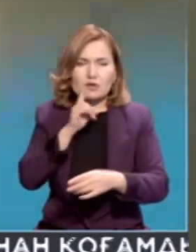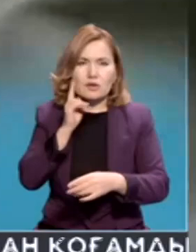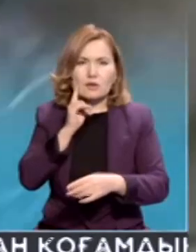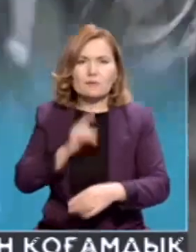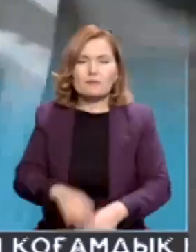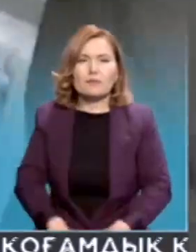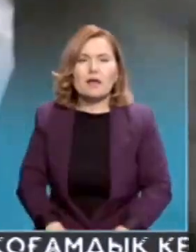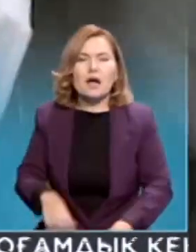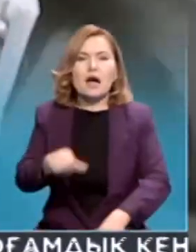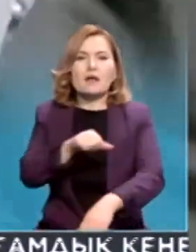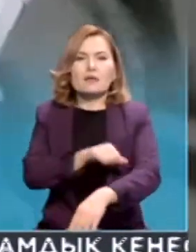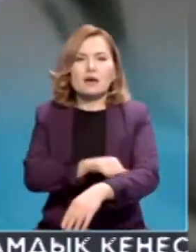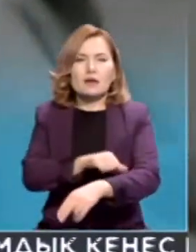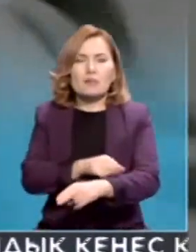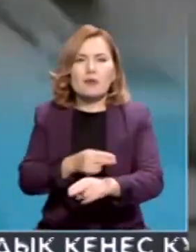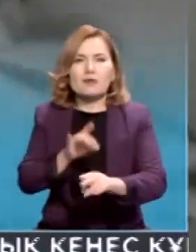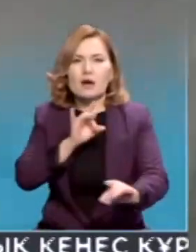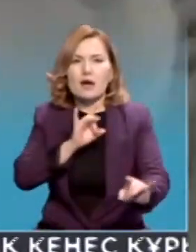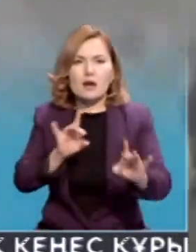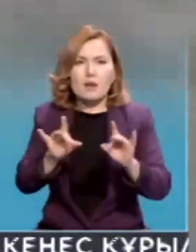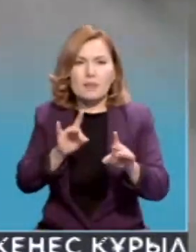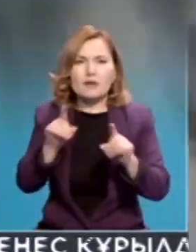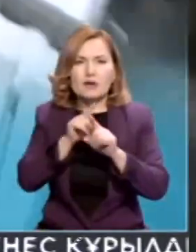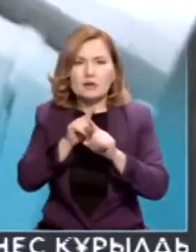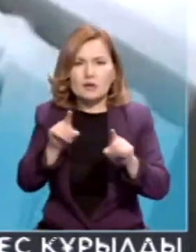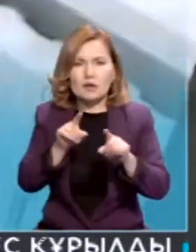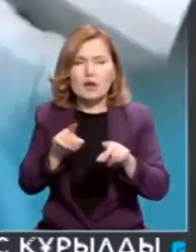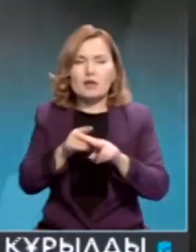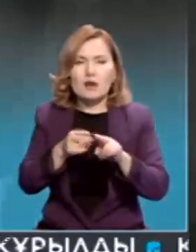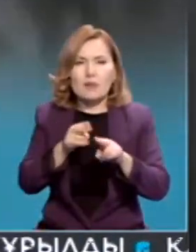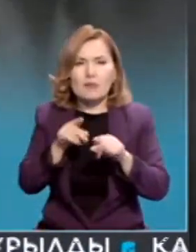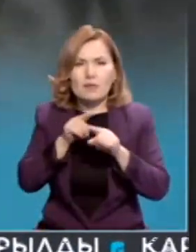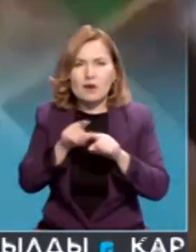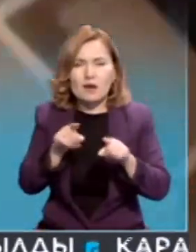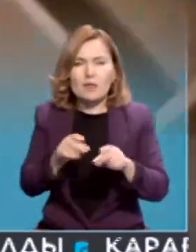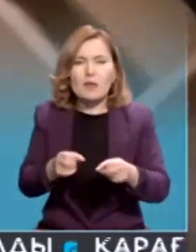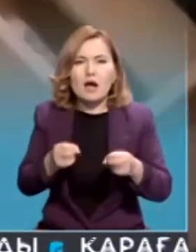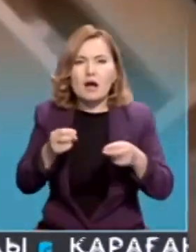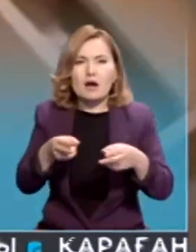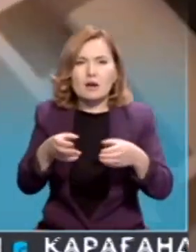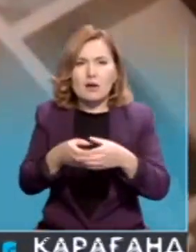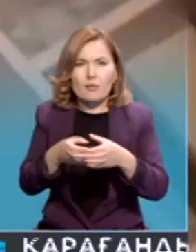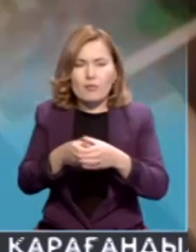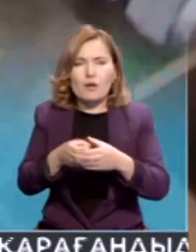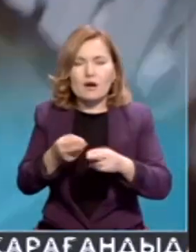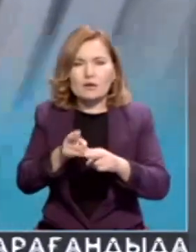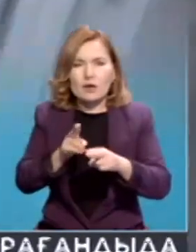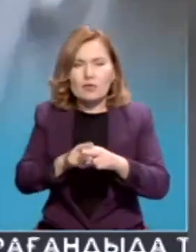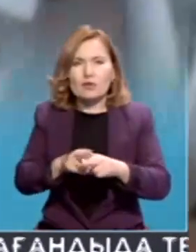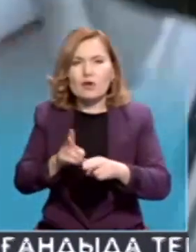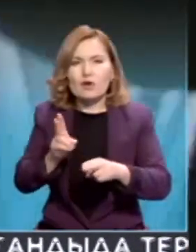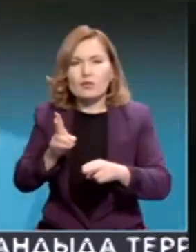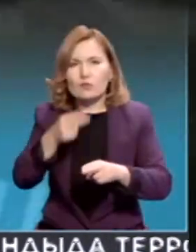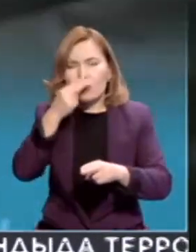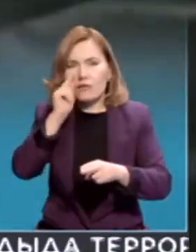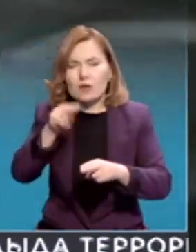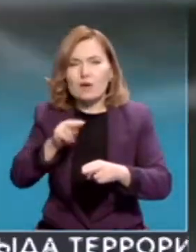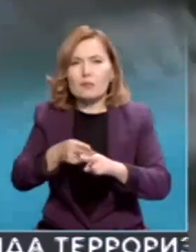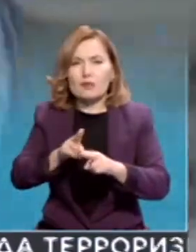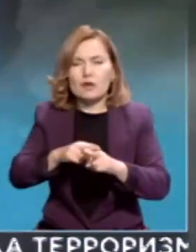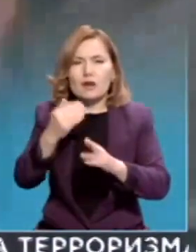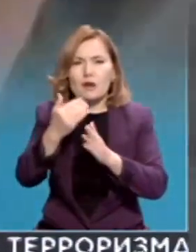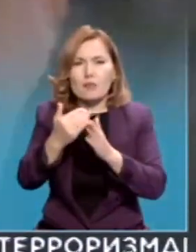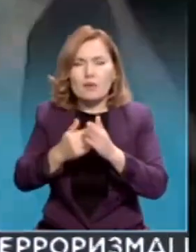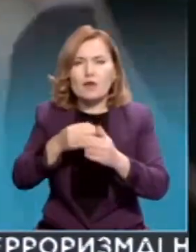Еске саламыз, есірткі заттарын жарнамалаған және насихаттаған үшін қылмыстық кодекстің 229-шы бабы бірінші бөлігі бойынша